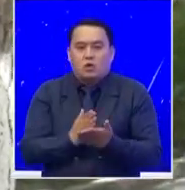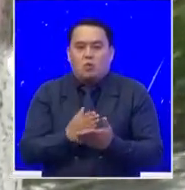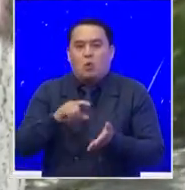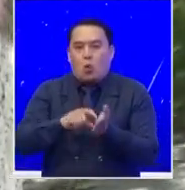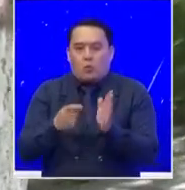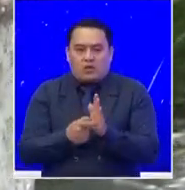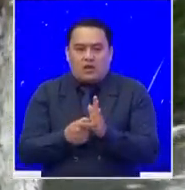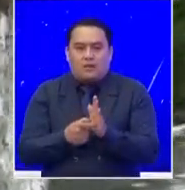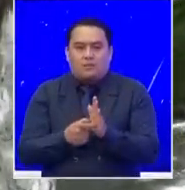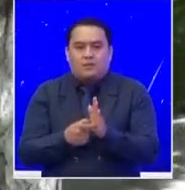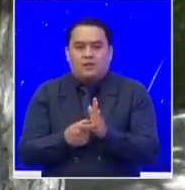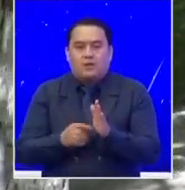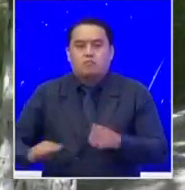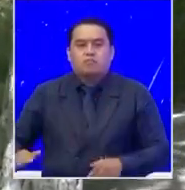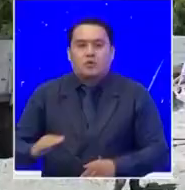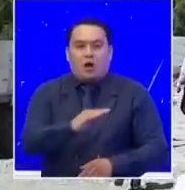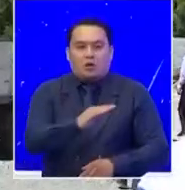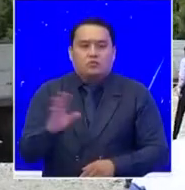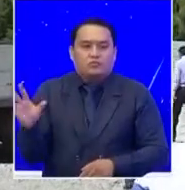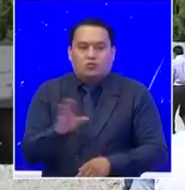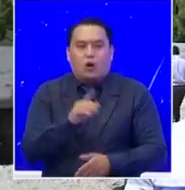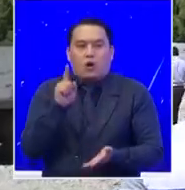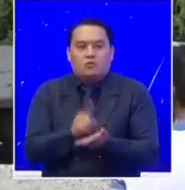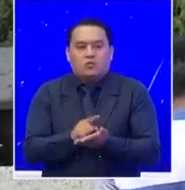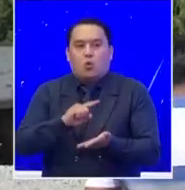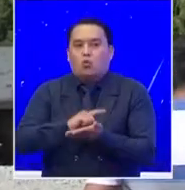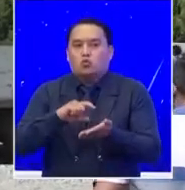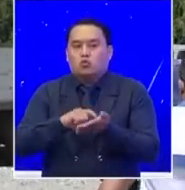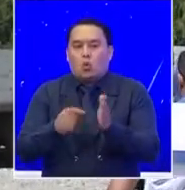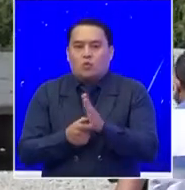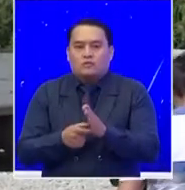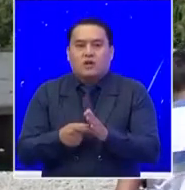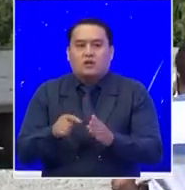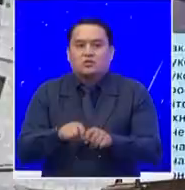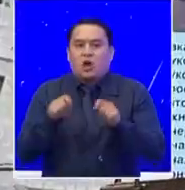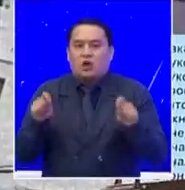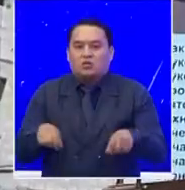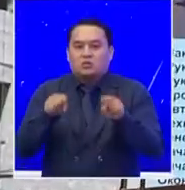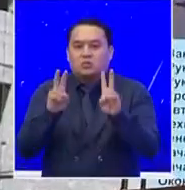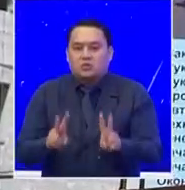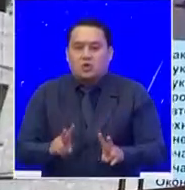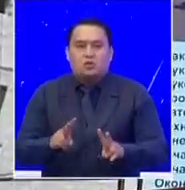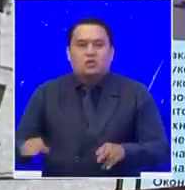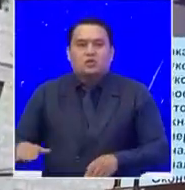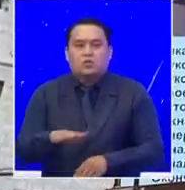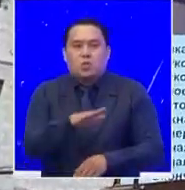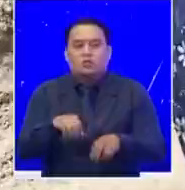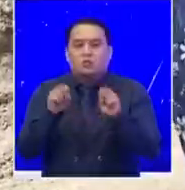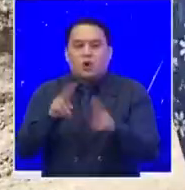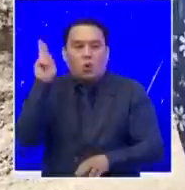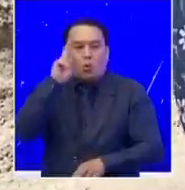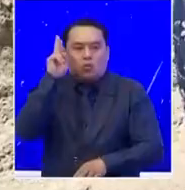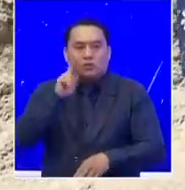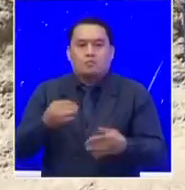комната и пандусы, все это будет. Обязательным условием для общежития является создание специальных досуговых зон, ведь учащиеся